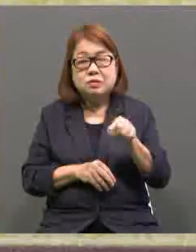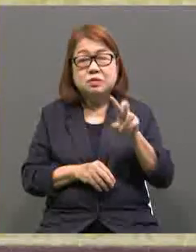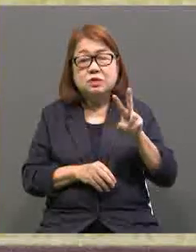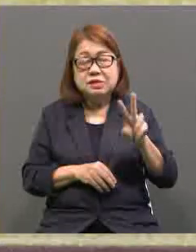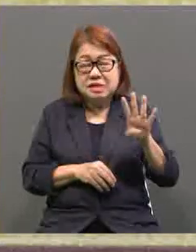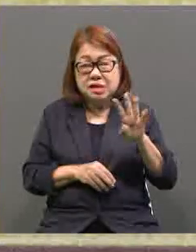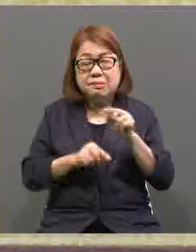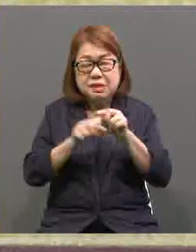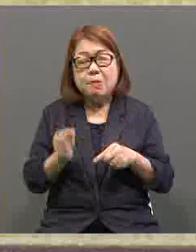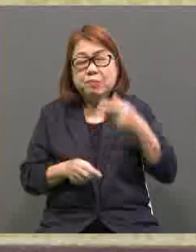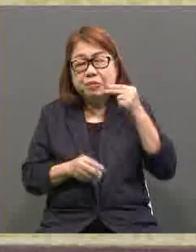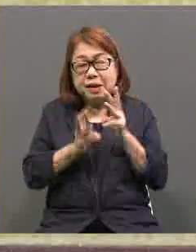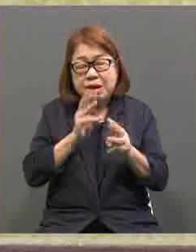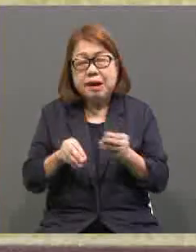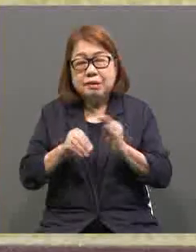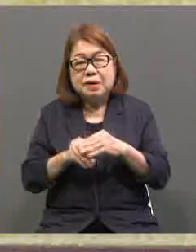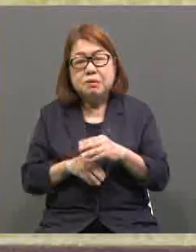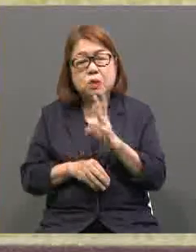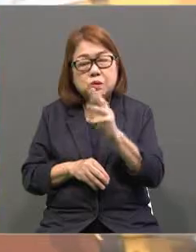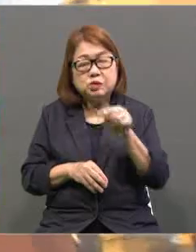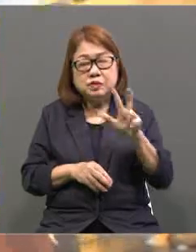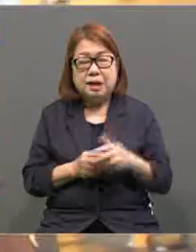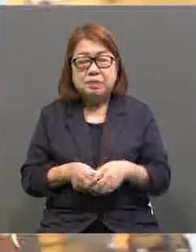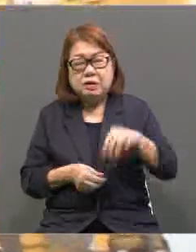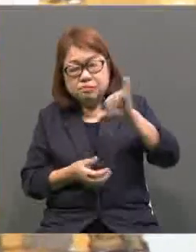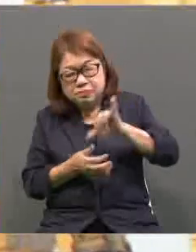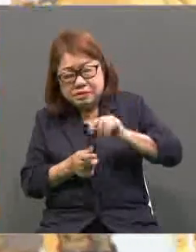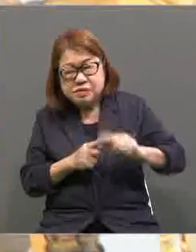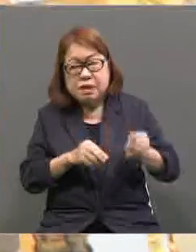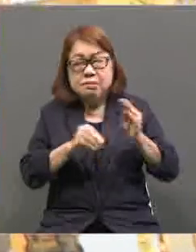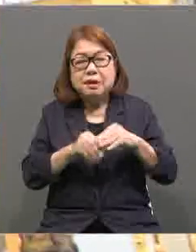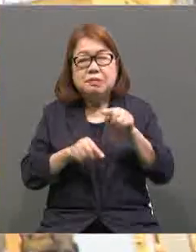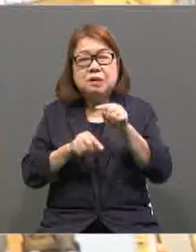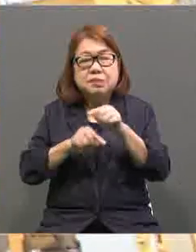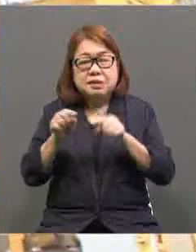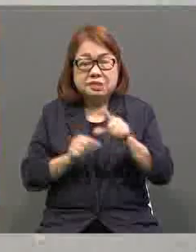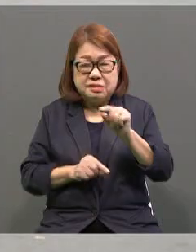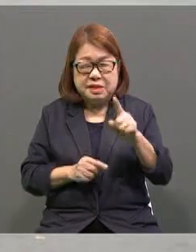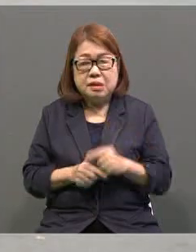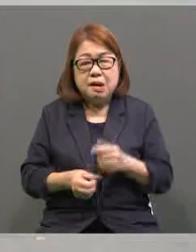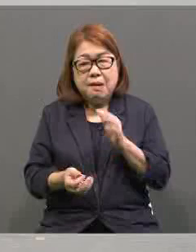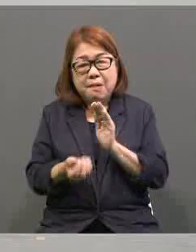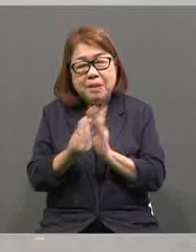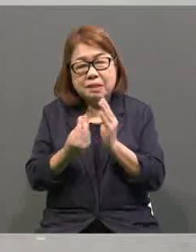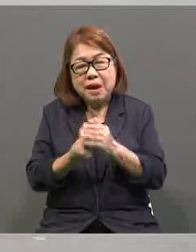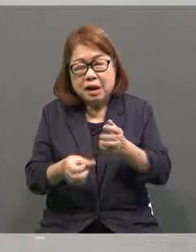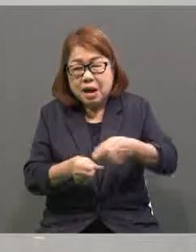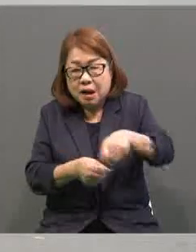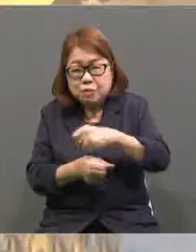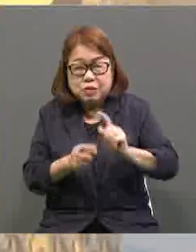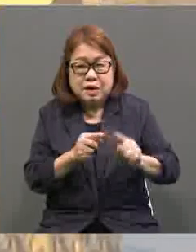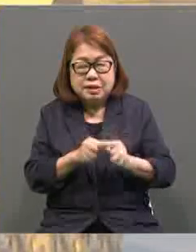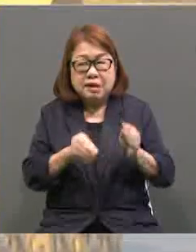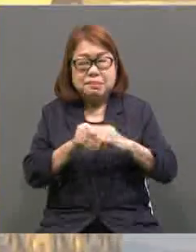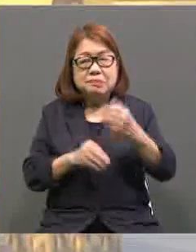น้ำตามทรายเพิ่มขึ้น 16.3 perสิ่งปรุงรสอาหารเพิ่มขึ้น 27.1 perผักกระป๋องและผักแปรรูปก็เพิ่ม